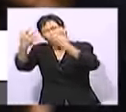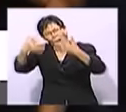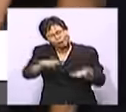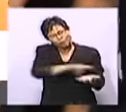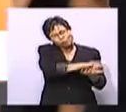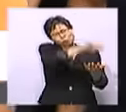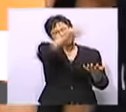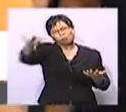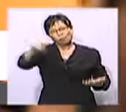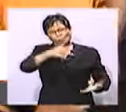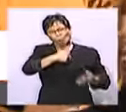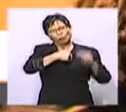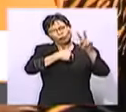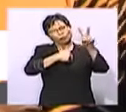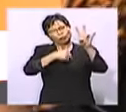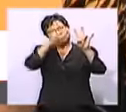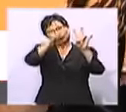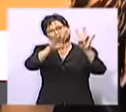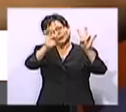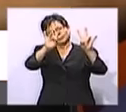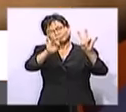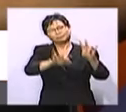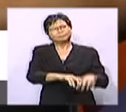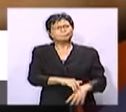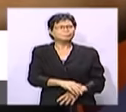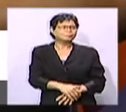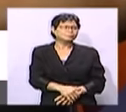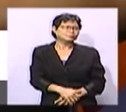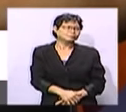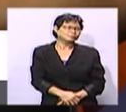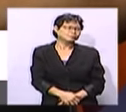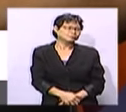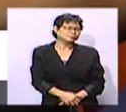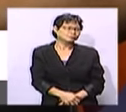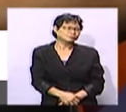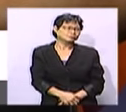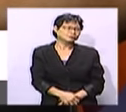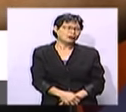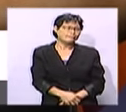ke Jakarta 27 Ogos depan. Mereka akan ke